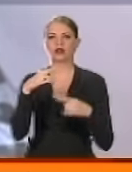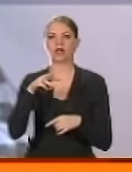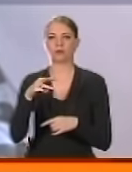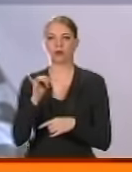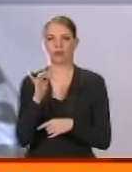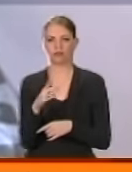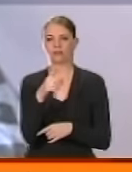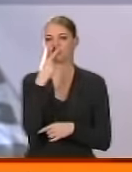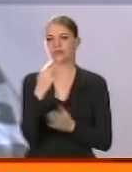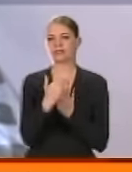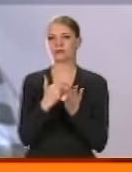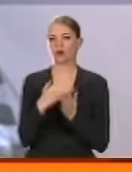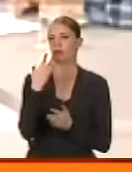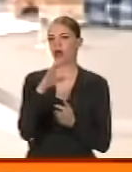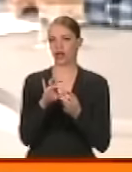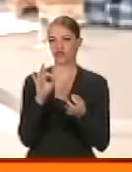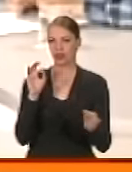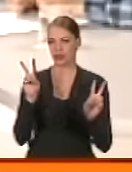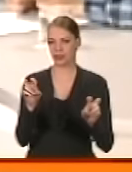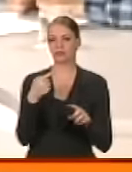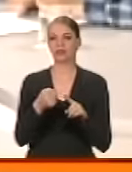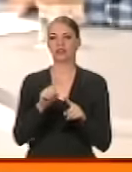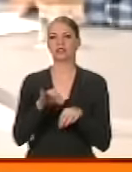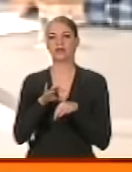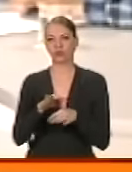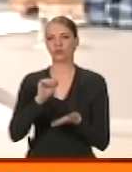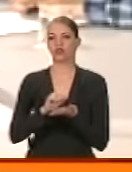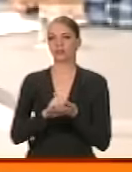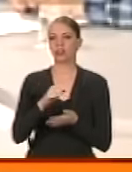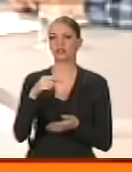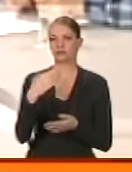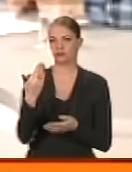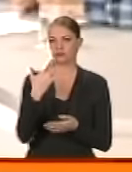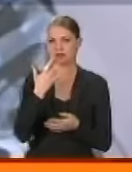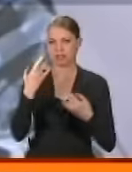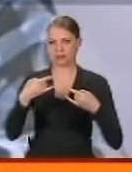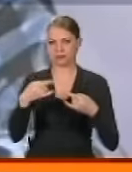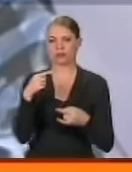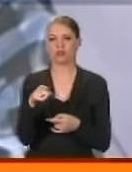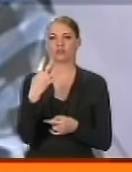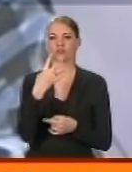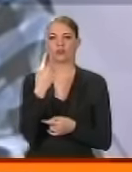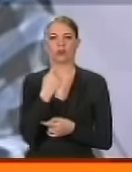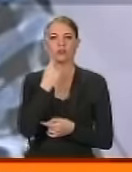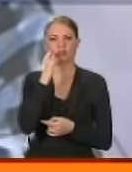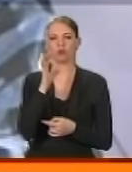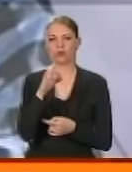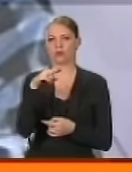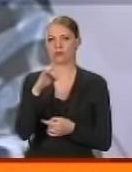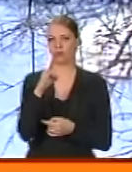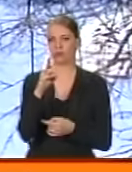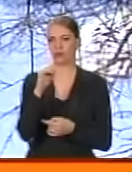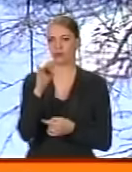«Миколаїв». Ви дивитесь програму «Гаряча лінія». Це ведуча та редакторка Миколаївської державної телекомпанії, 41-річна Олена